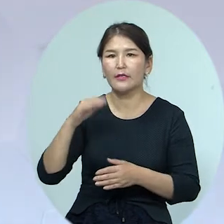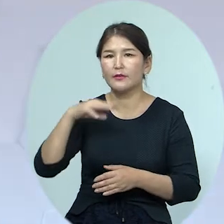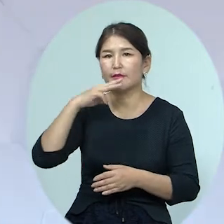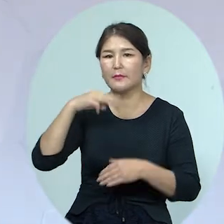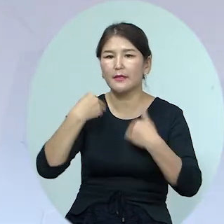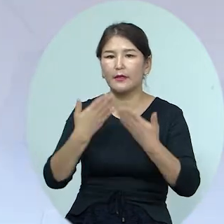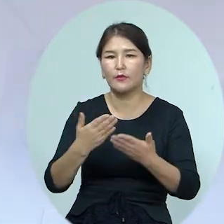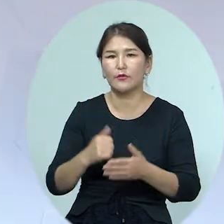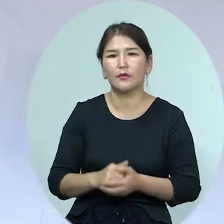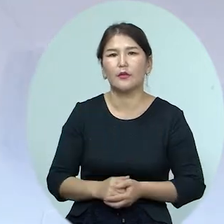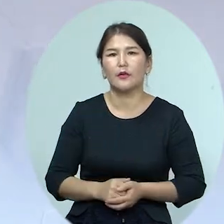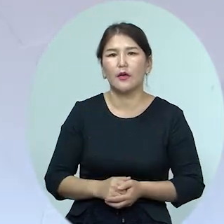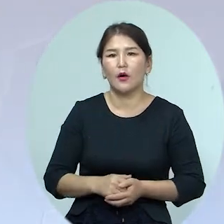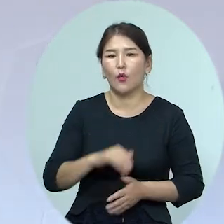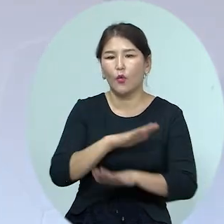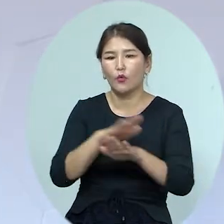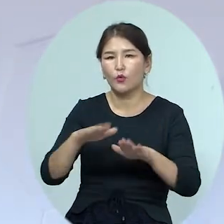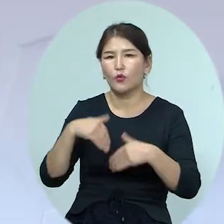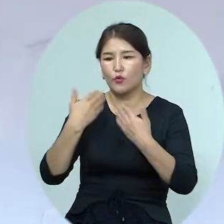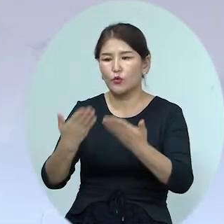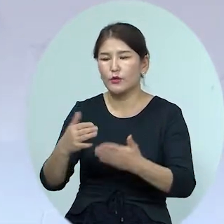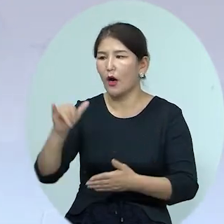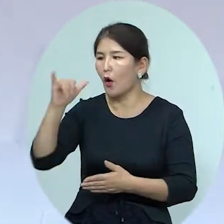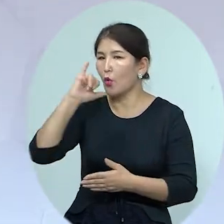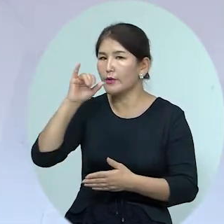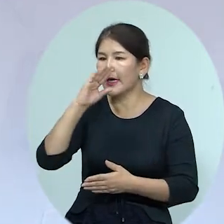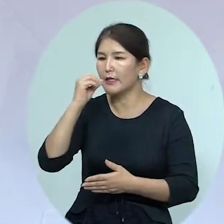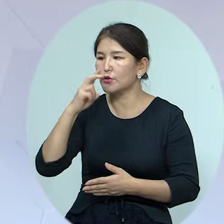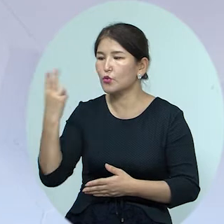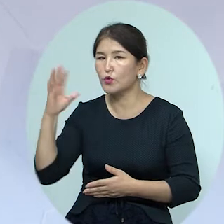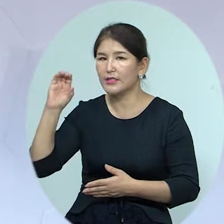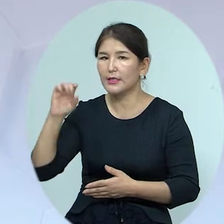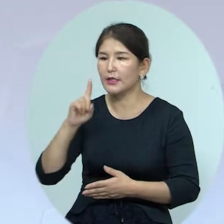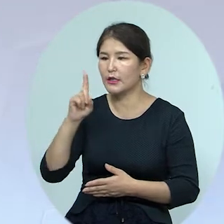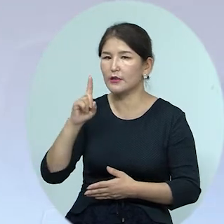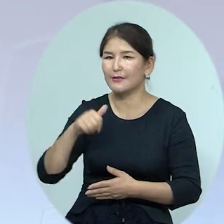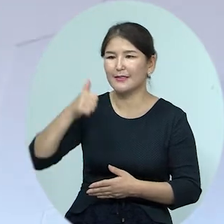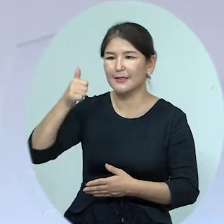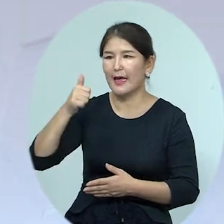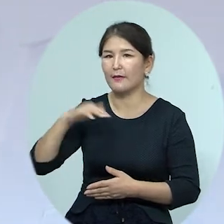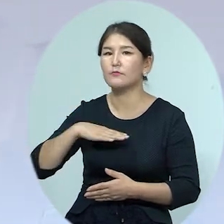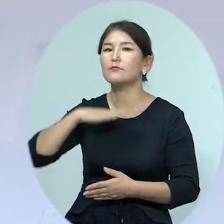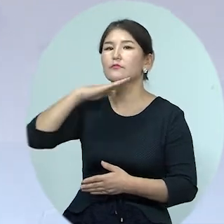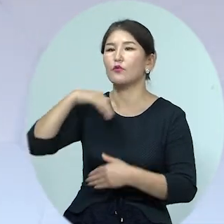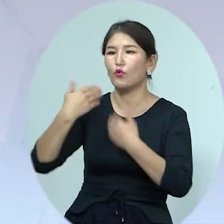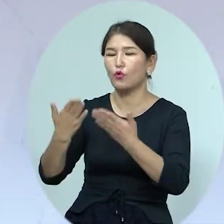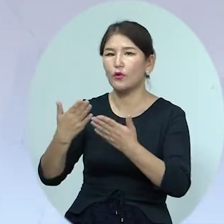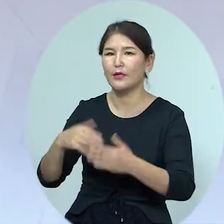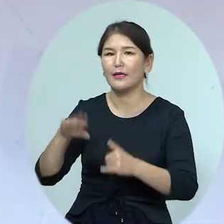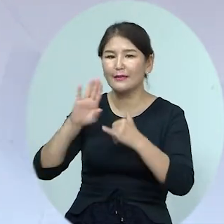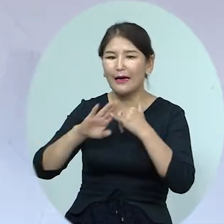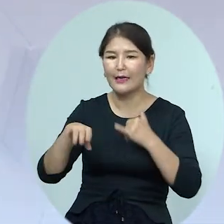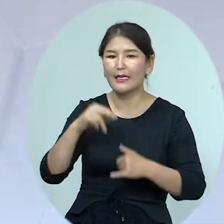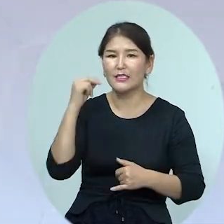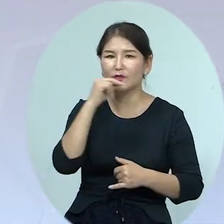зөвлөхөд хүүхдэд өгж байгаа ундаа жүүсийг аль болохоор нэг дор сайн уулгаад тэрнийхэн дараа шүд амын сайн